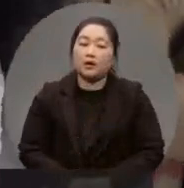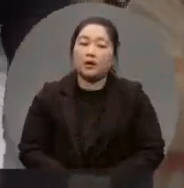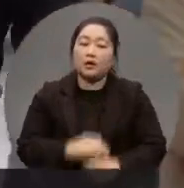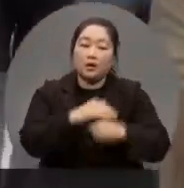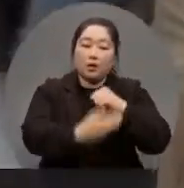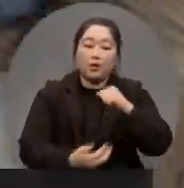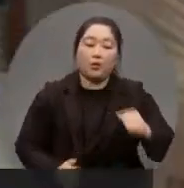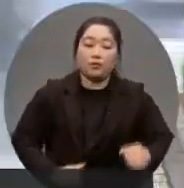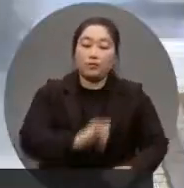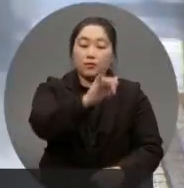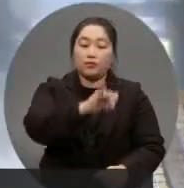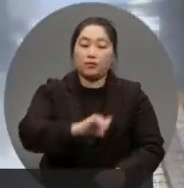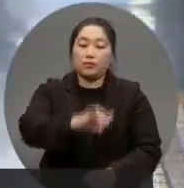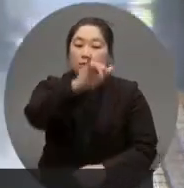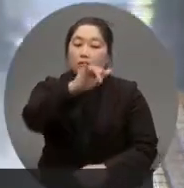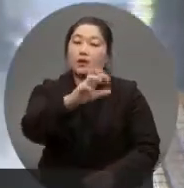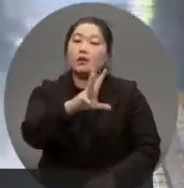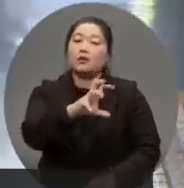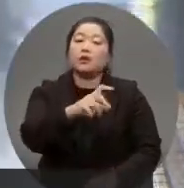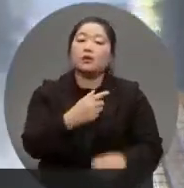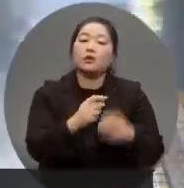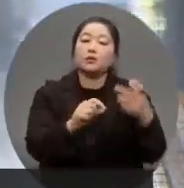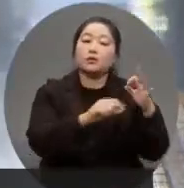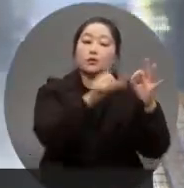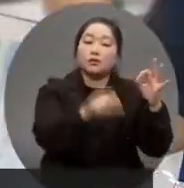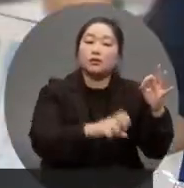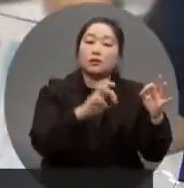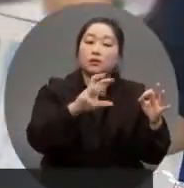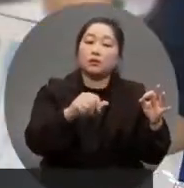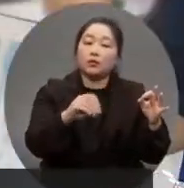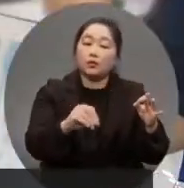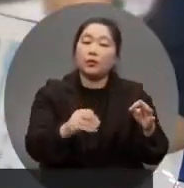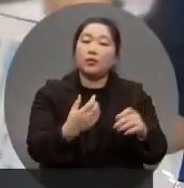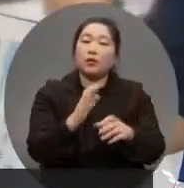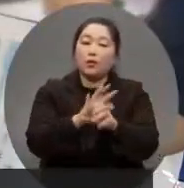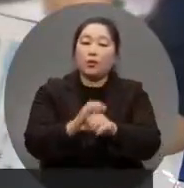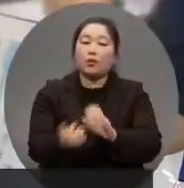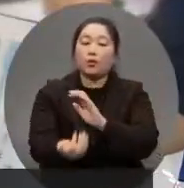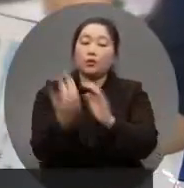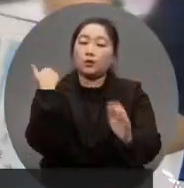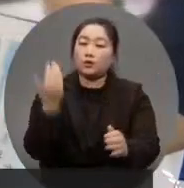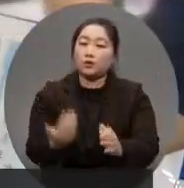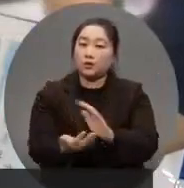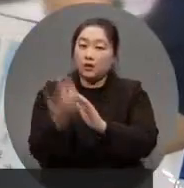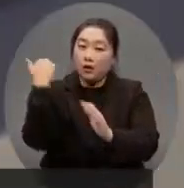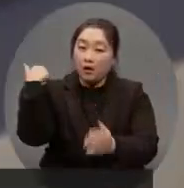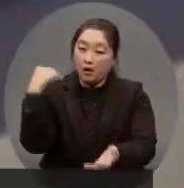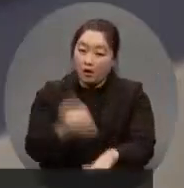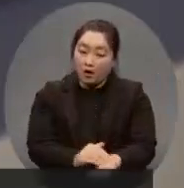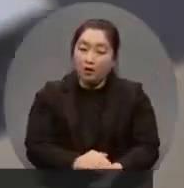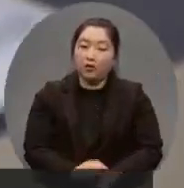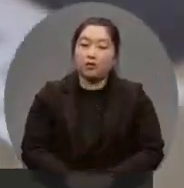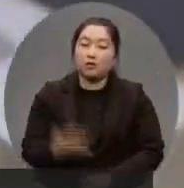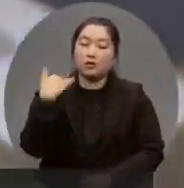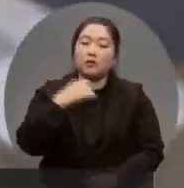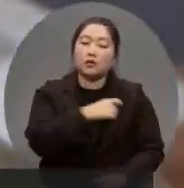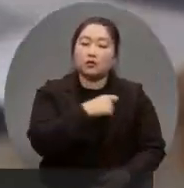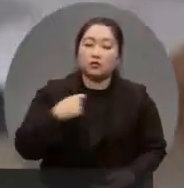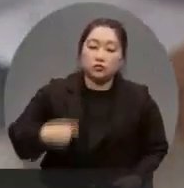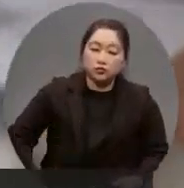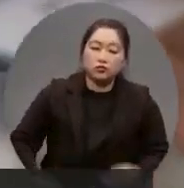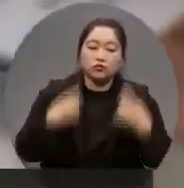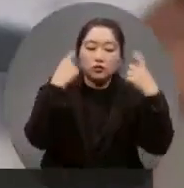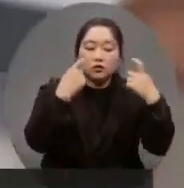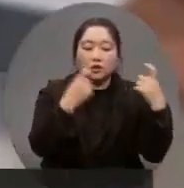이용객도 지난달까지 35만 명으로 코로나19 이전 수준을 회복하고 있습니다. 예전에는 주로 중국인 단체